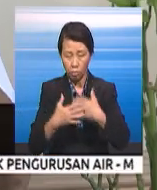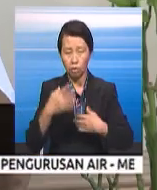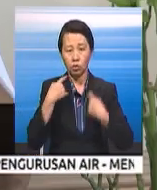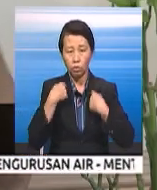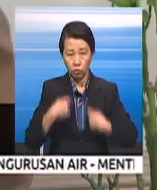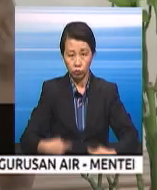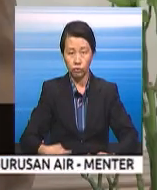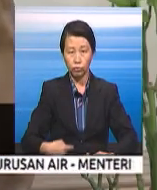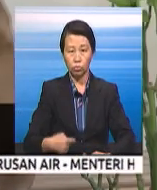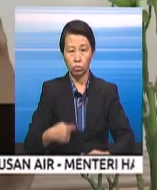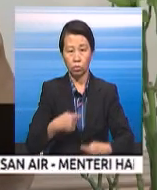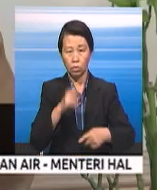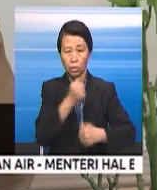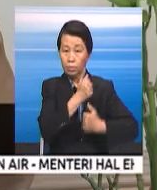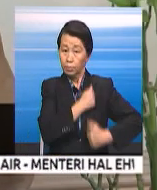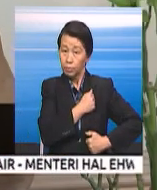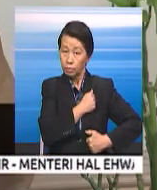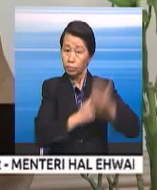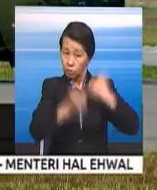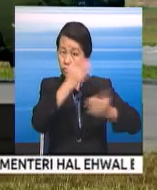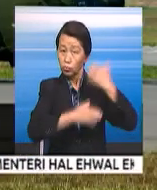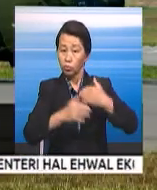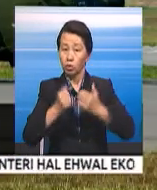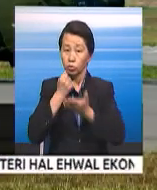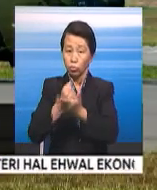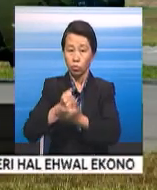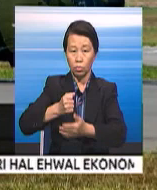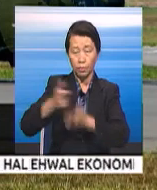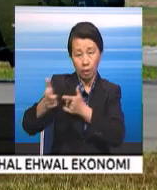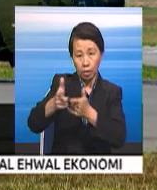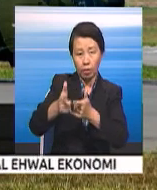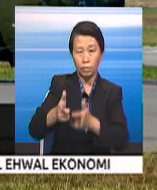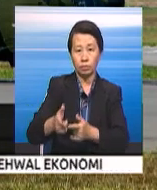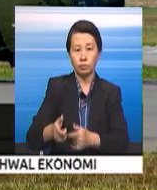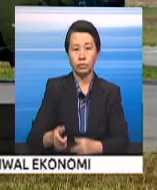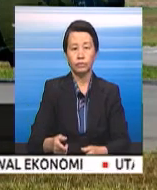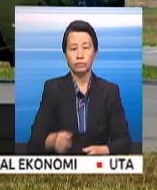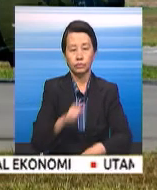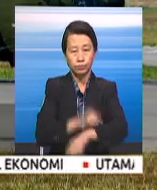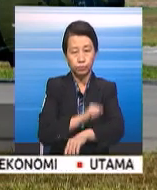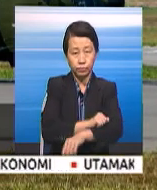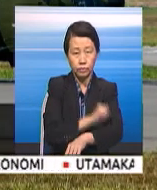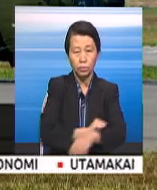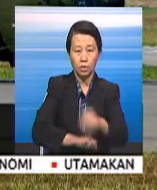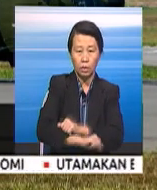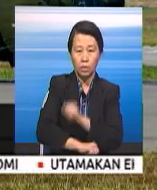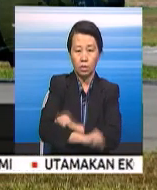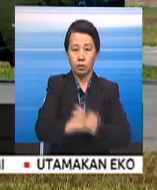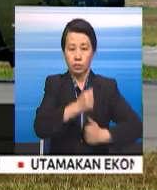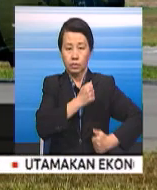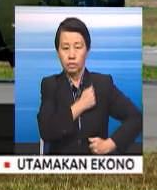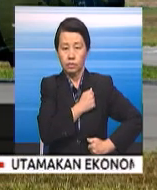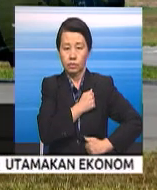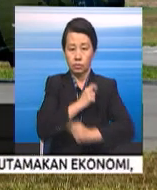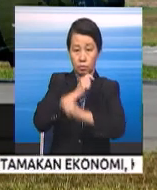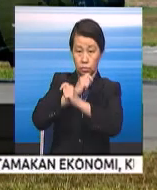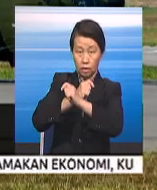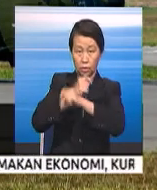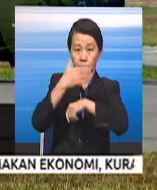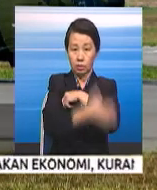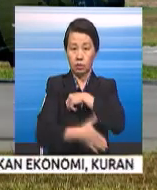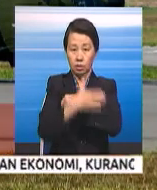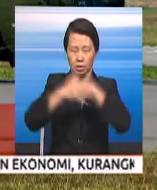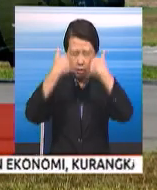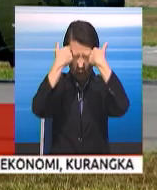tubuh wira-wira yang terdahulu. Bukan kecil jasa dan pengorbanan anggota tentera dalam mempertahankan negara.